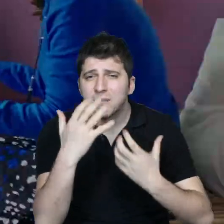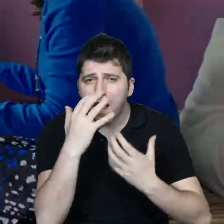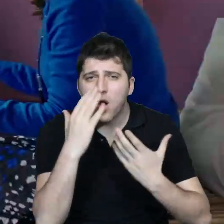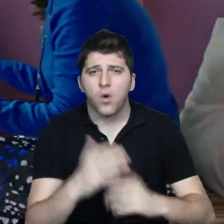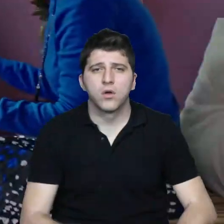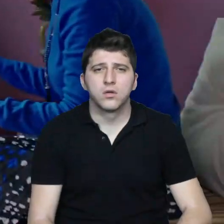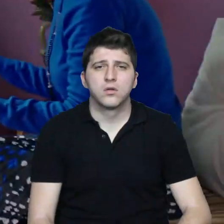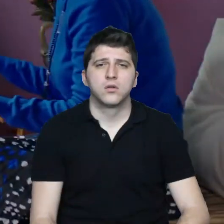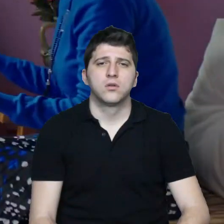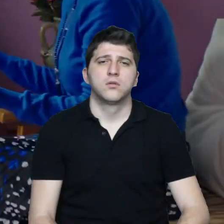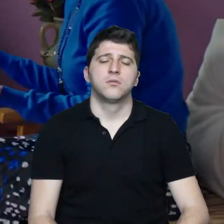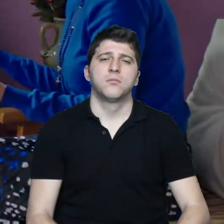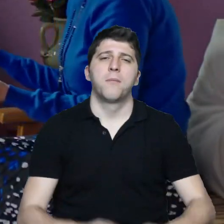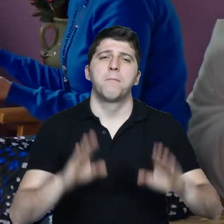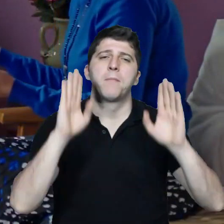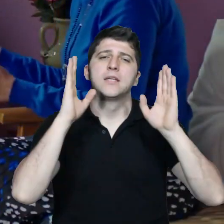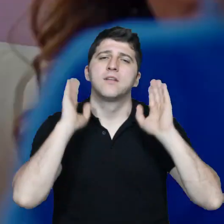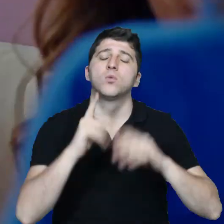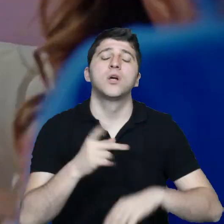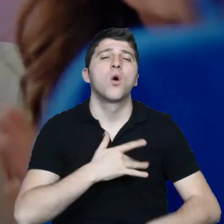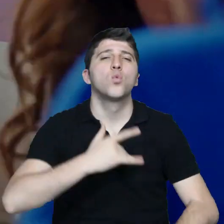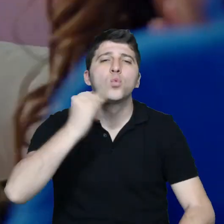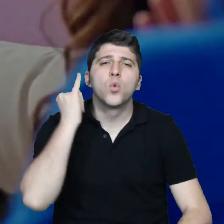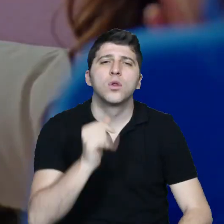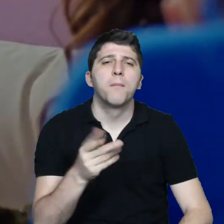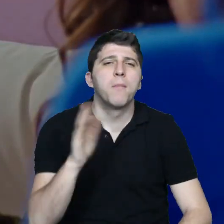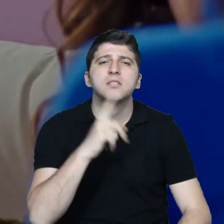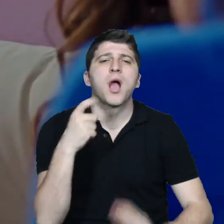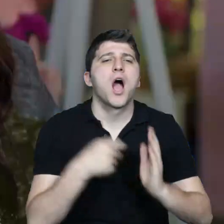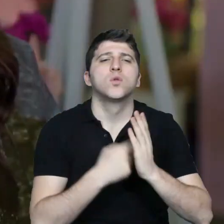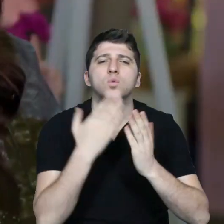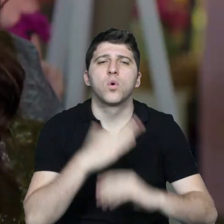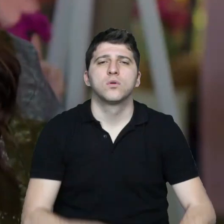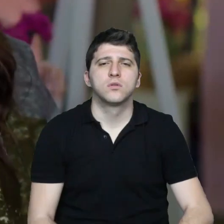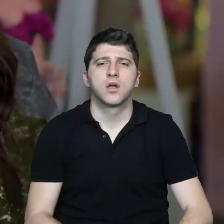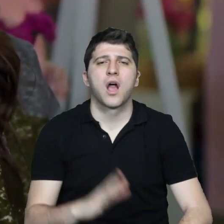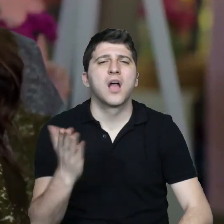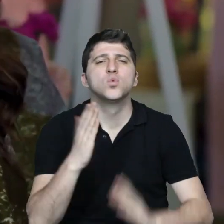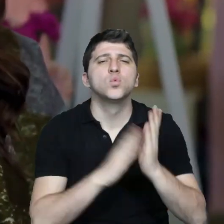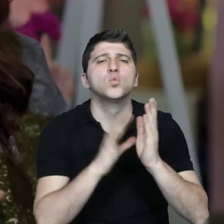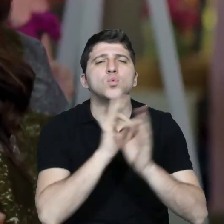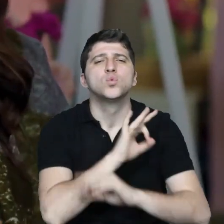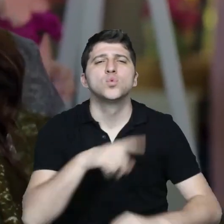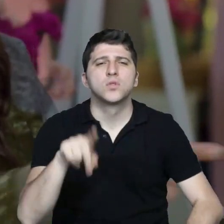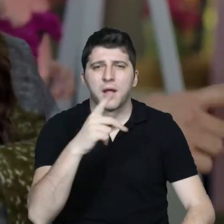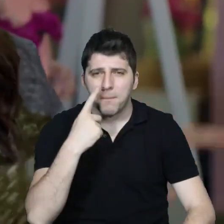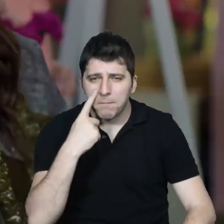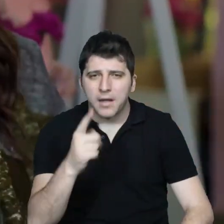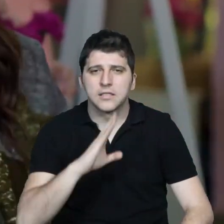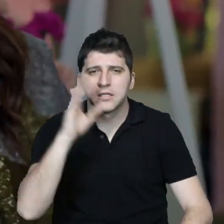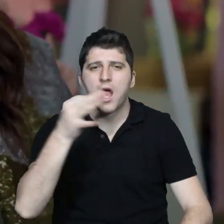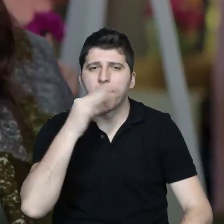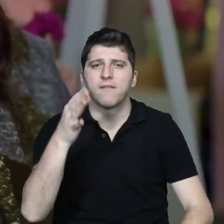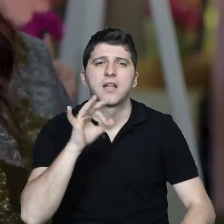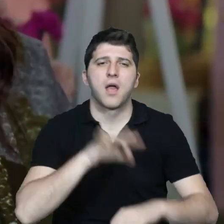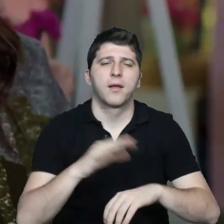bakar o. Pes. Bu resmen kötülük. Bunun başka bir adı yok. Kim bilir hangi uğursuz gözünün gözüne battı da gitti